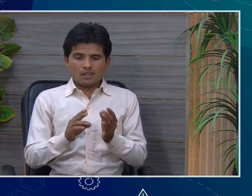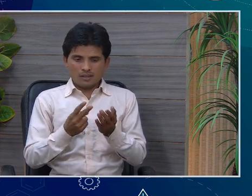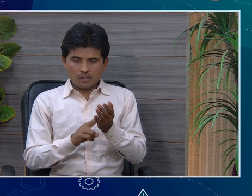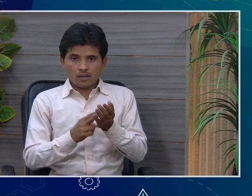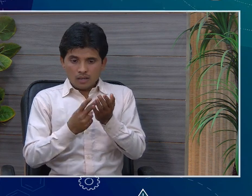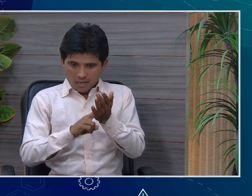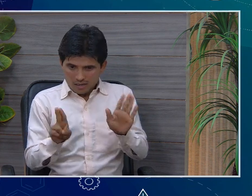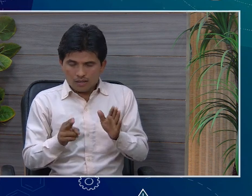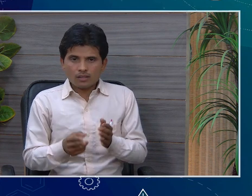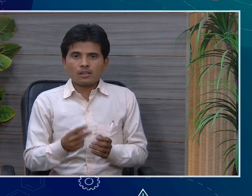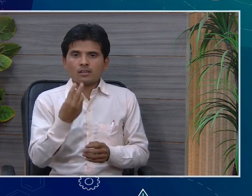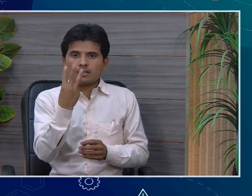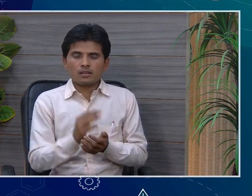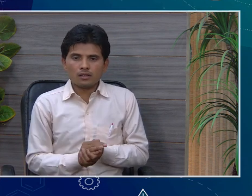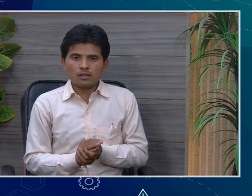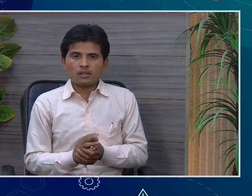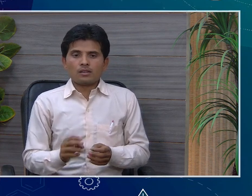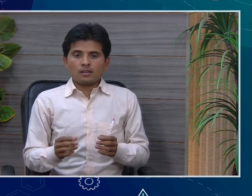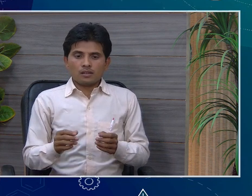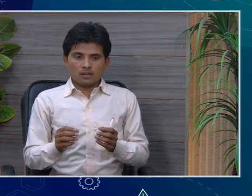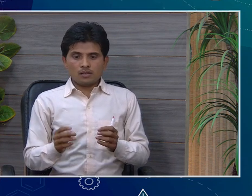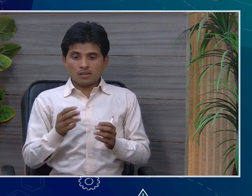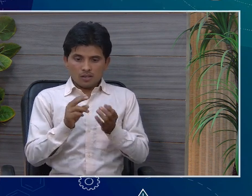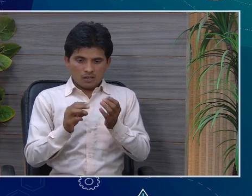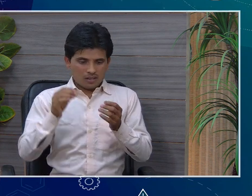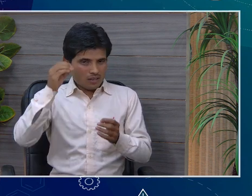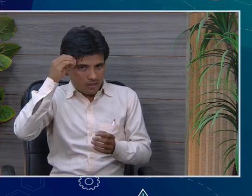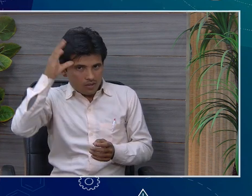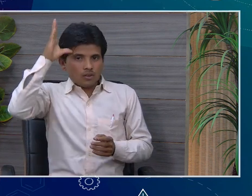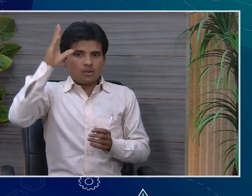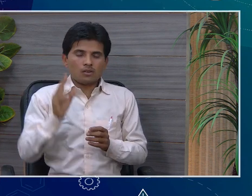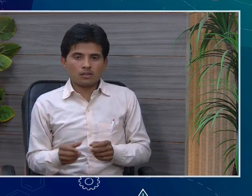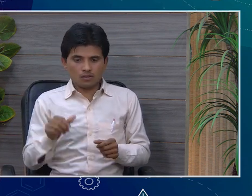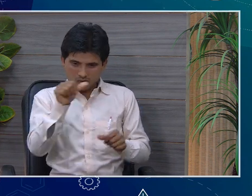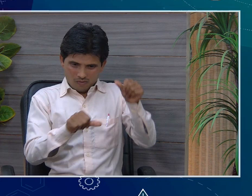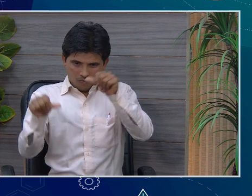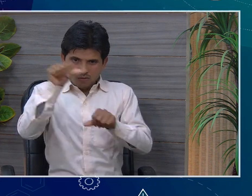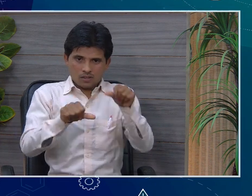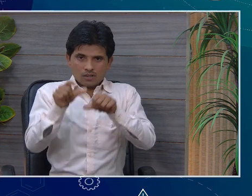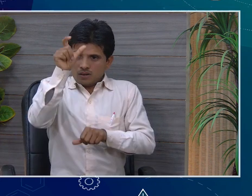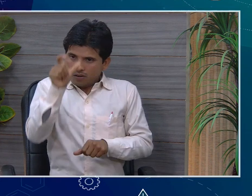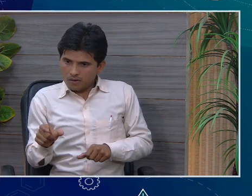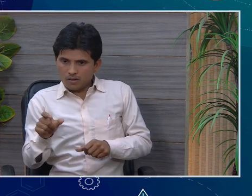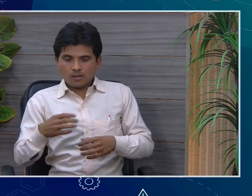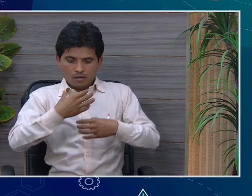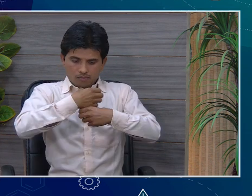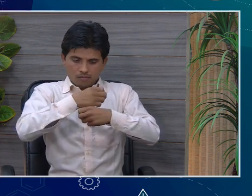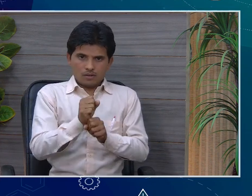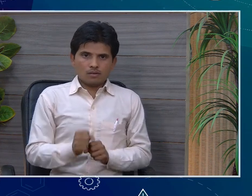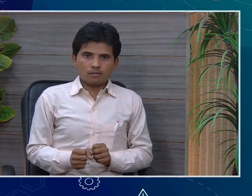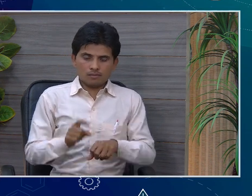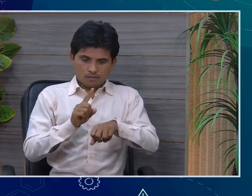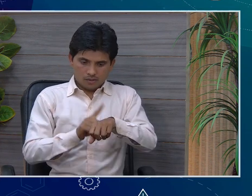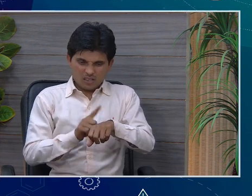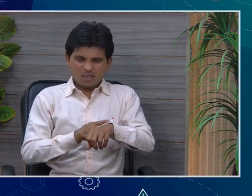हम सबसे पहले तो है वैज्ञानिक बॉडी आफ नॉलेज एक ऐसी नॉलेज जो वैज्ञानिकों ने क्रिएट की है वह बहुत समय तक अपना समय